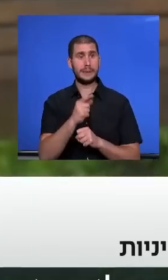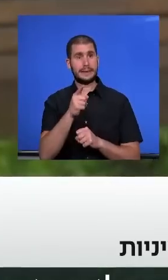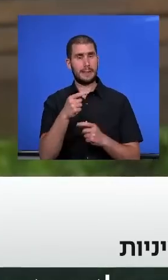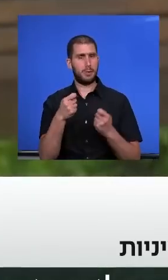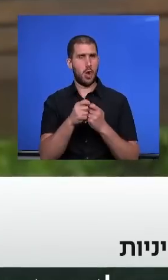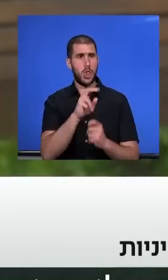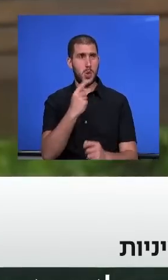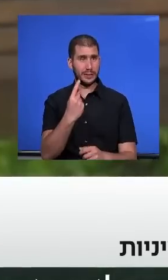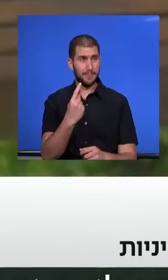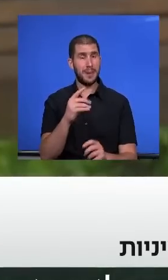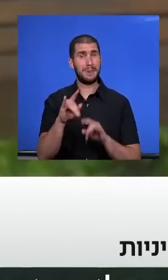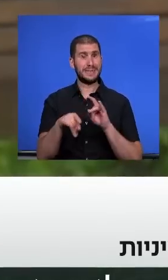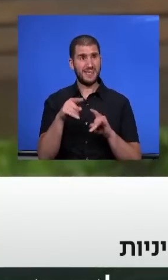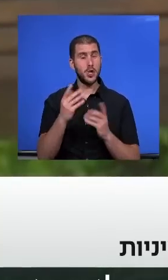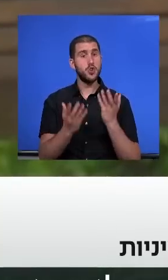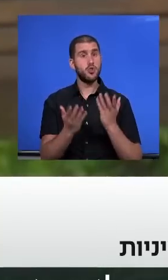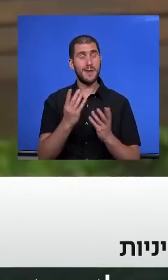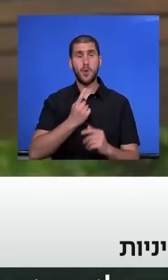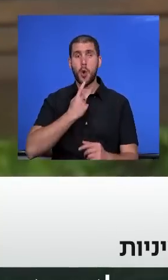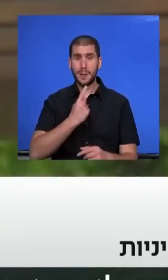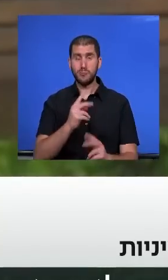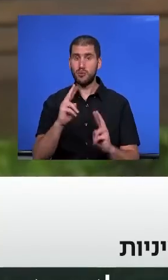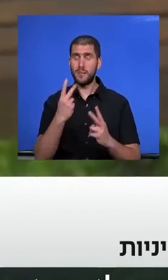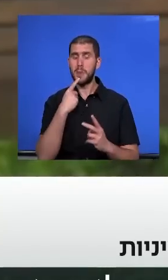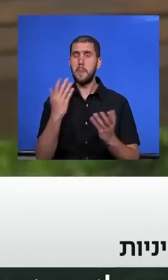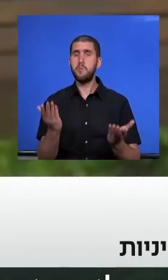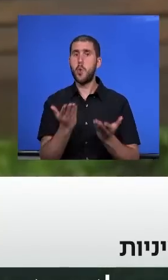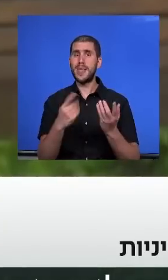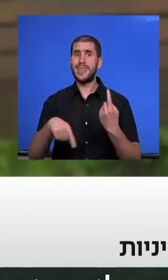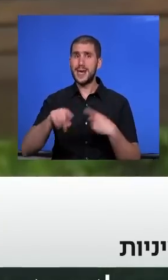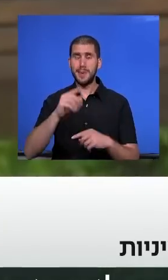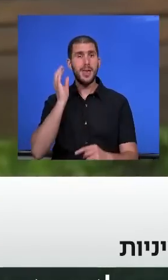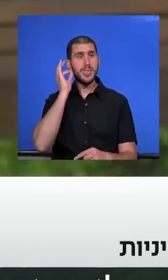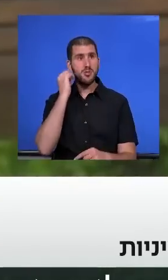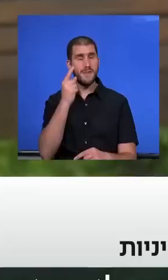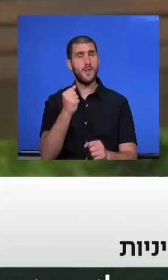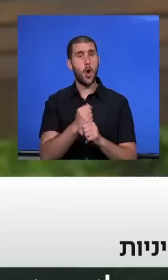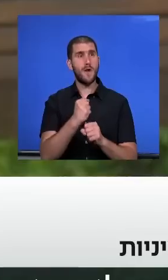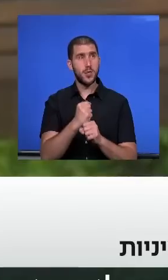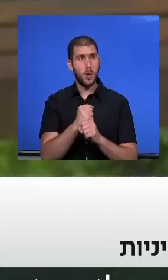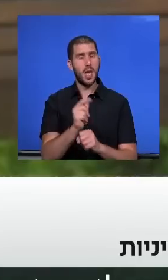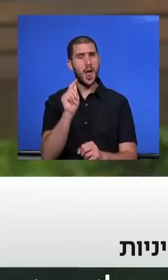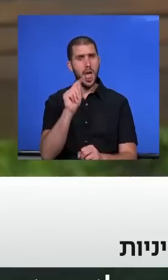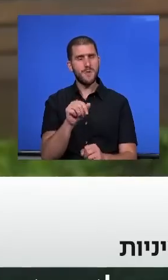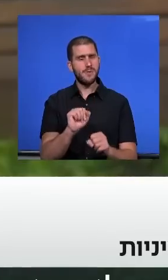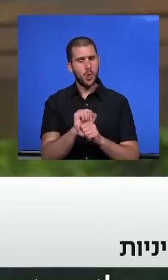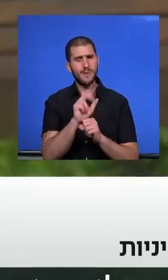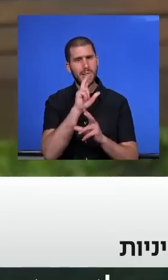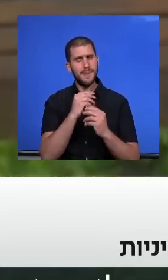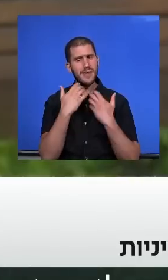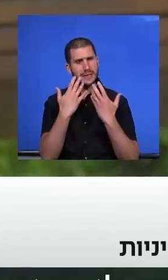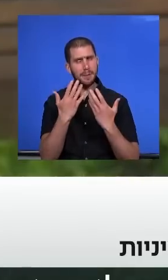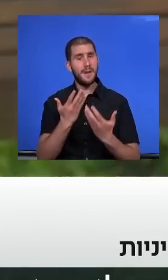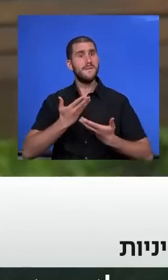הזה. בספארי שווים ואומרים ומעודדים את הנשים, את העובדות, לבוא ולדבר ולספר